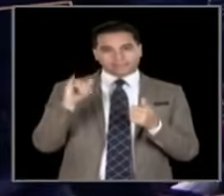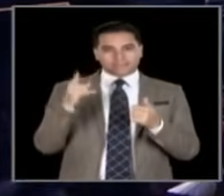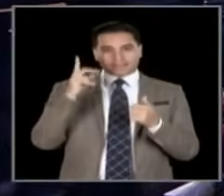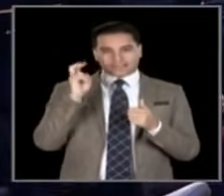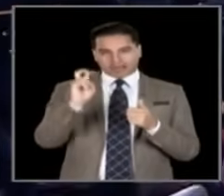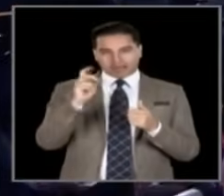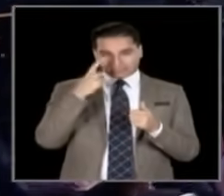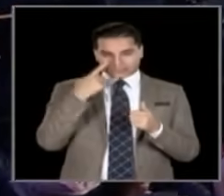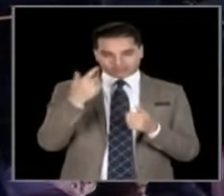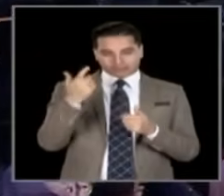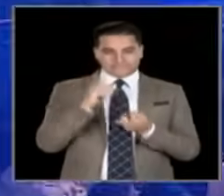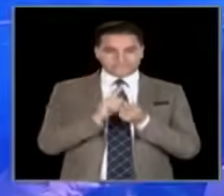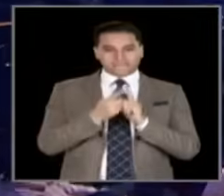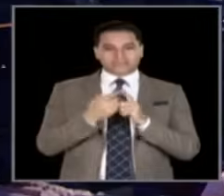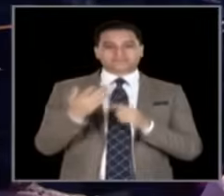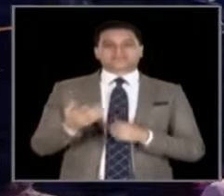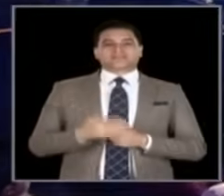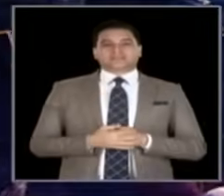اميره عالي